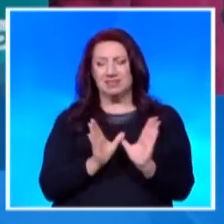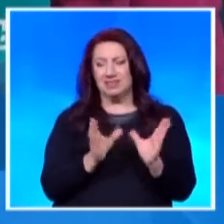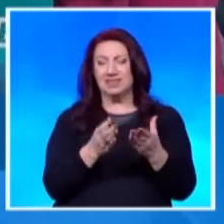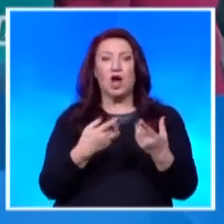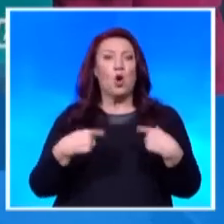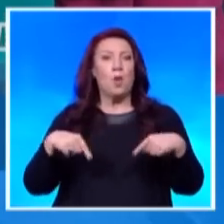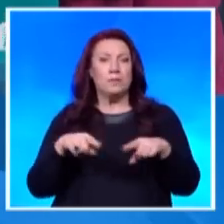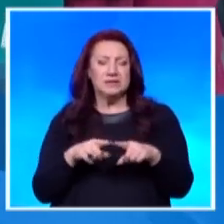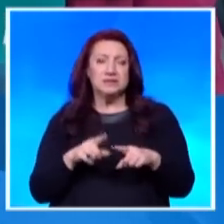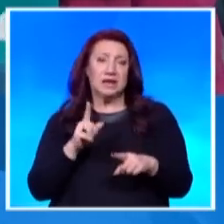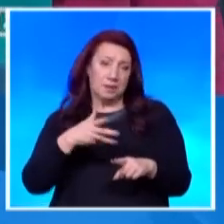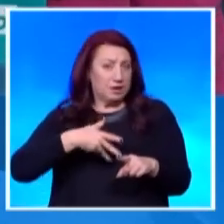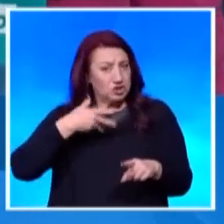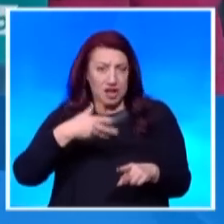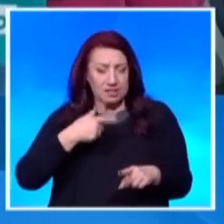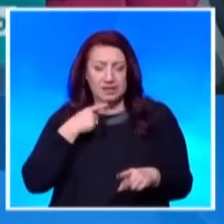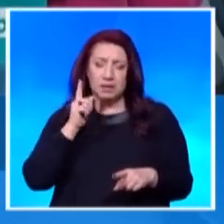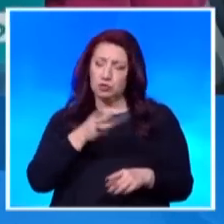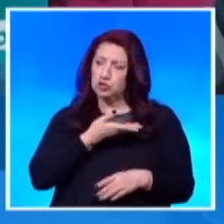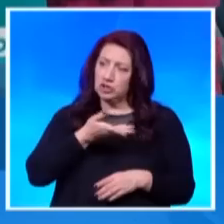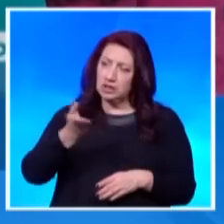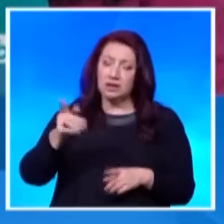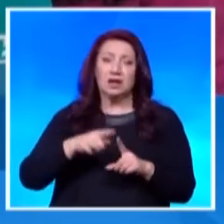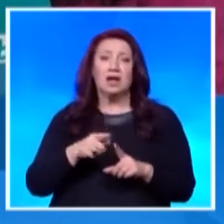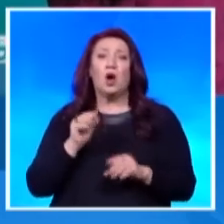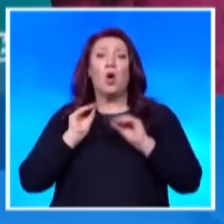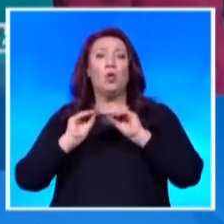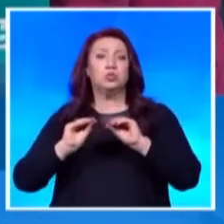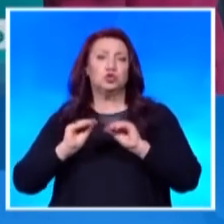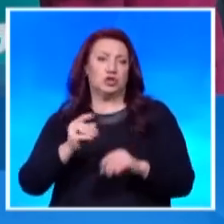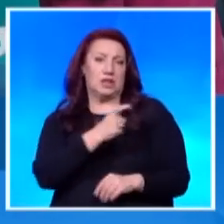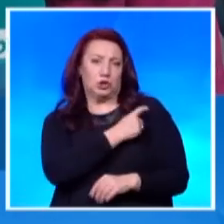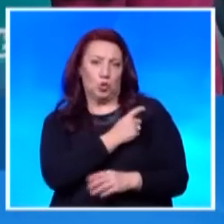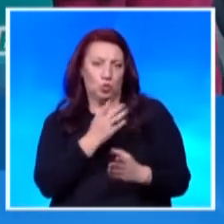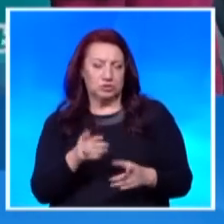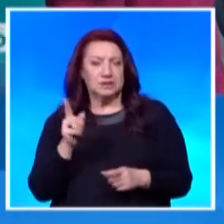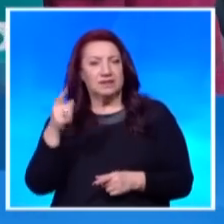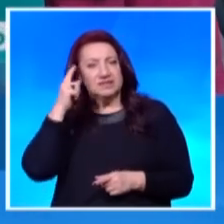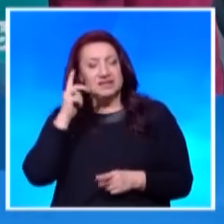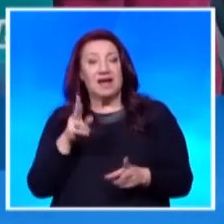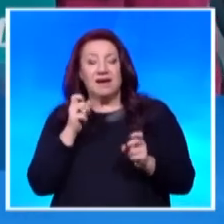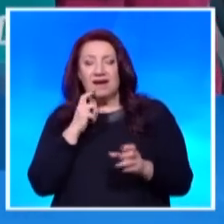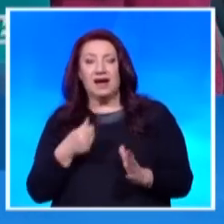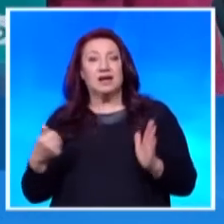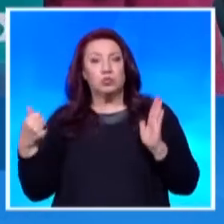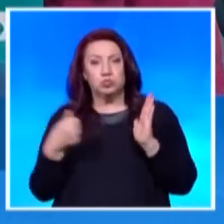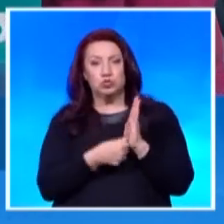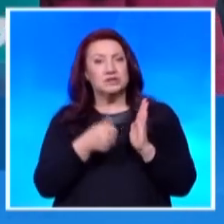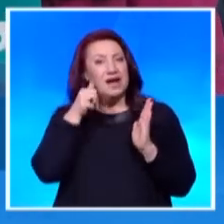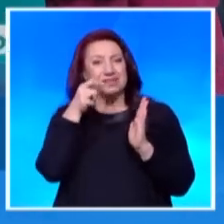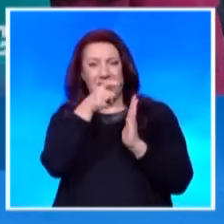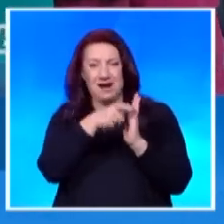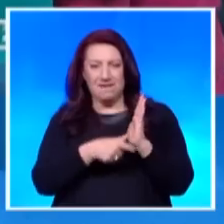имат желание, могат да минат обучителен курс. Там те трябва да се запознаят как да включат телефона в края на изборния ден и